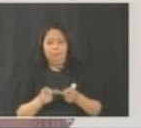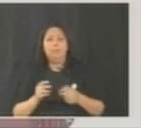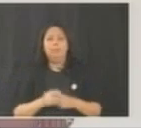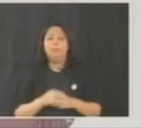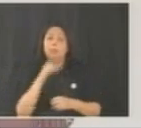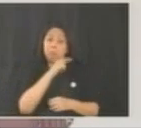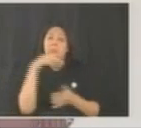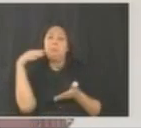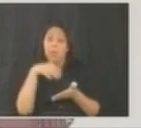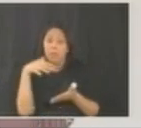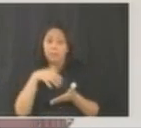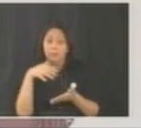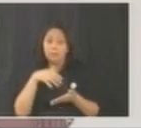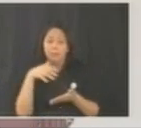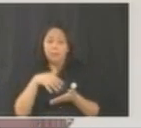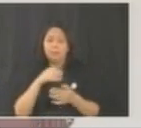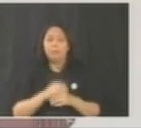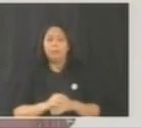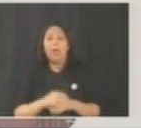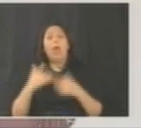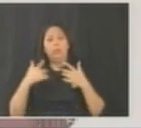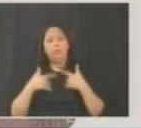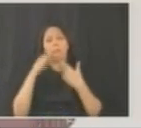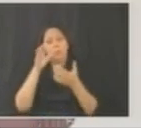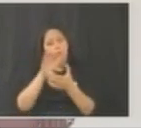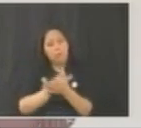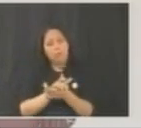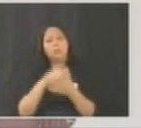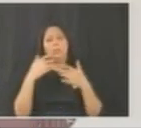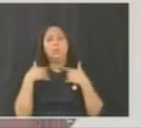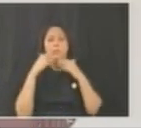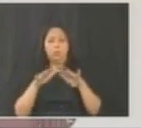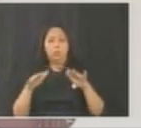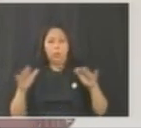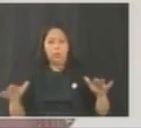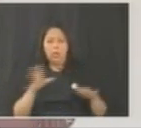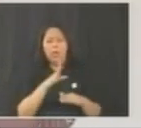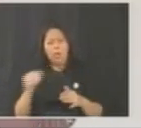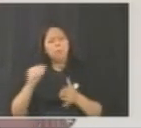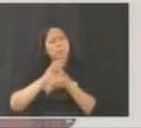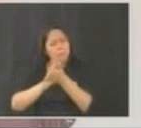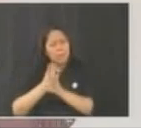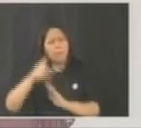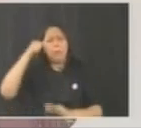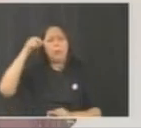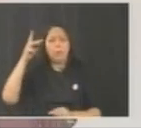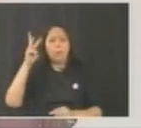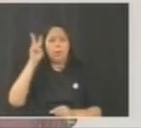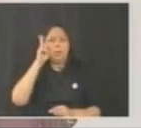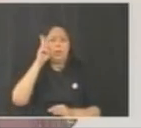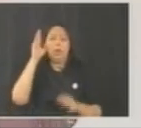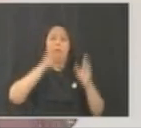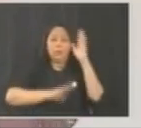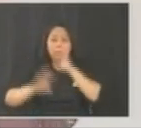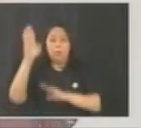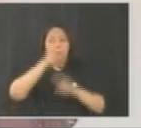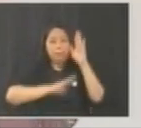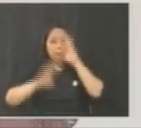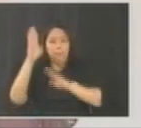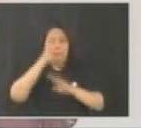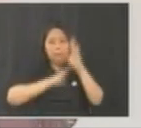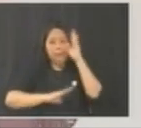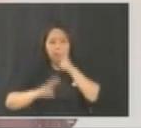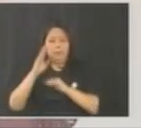pamilya, namulat sa mga problema ng lipunan, kung saan napudpod ang ating mga